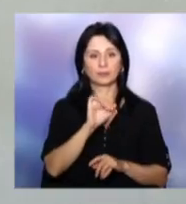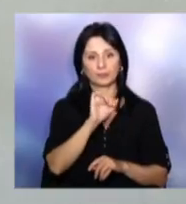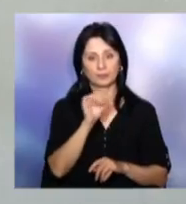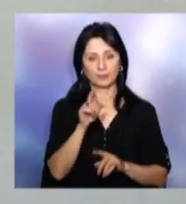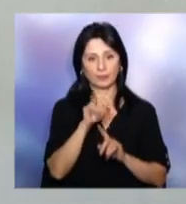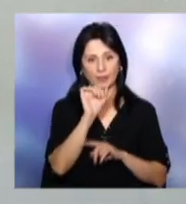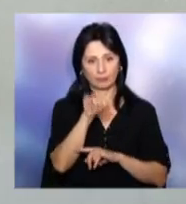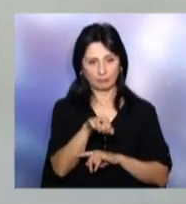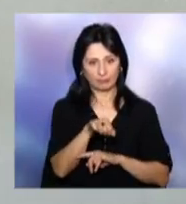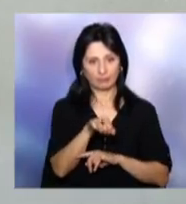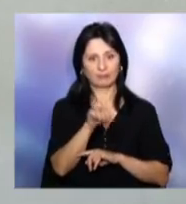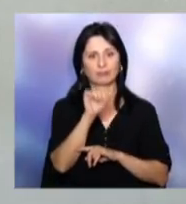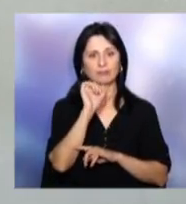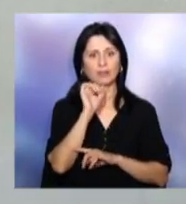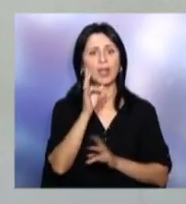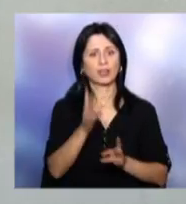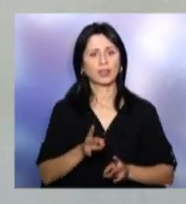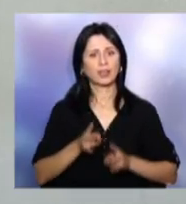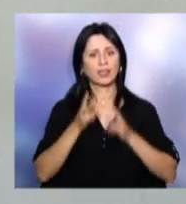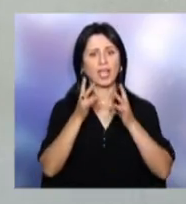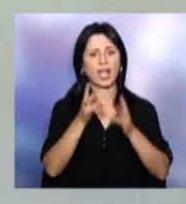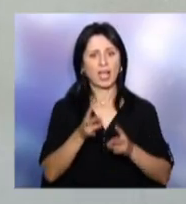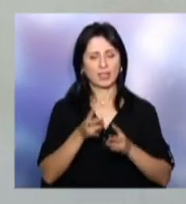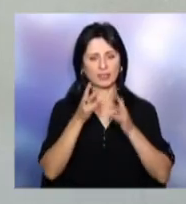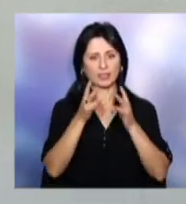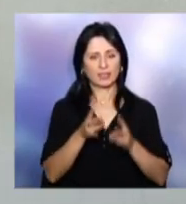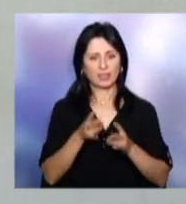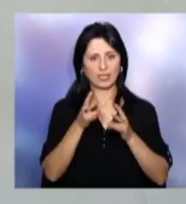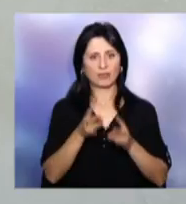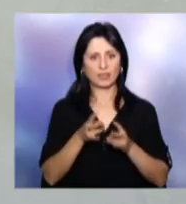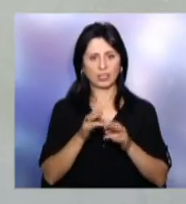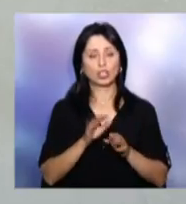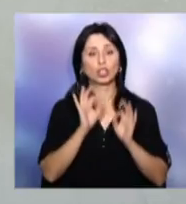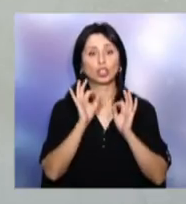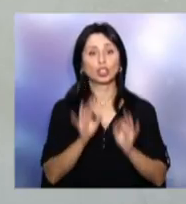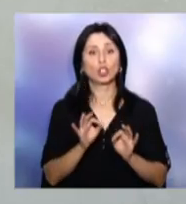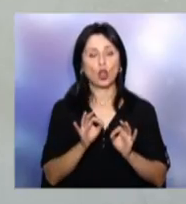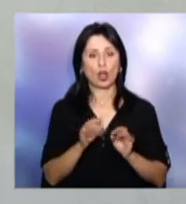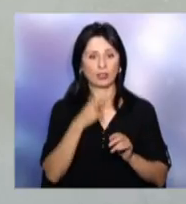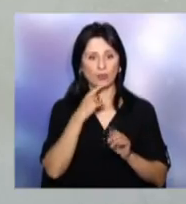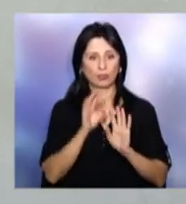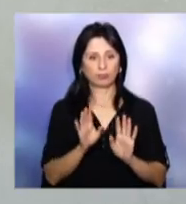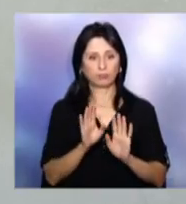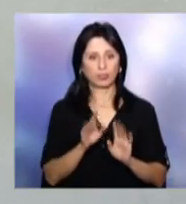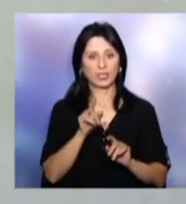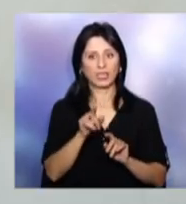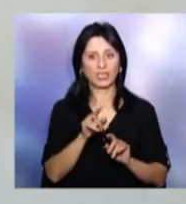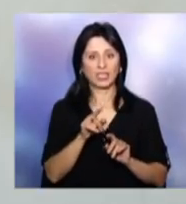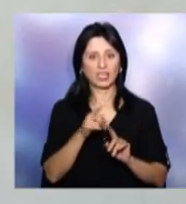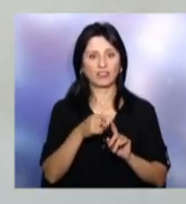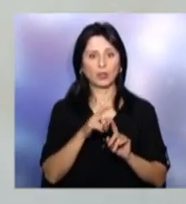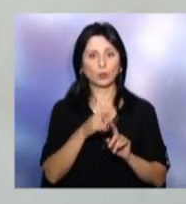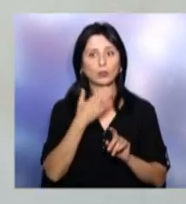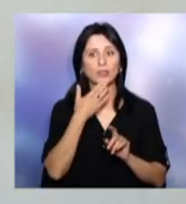წინ პასიურ რეჟიმში, ფრთხილად გაზარდეთ ზეწოლა. სწორად შესრულებული ვარჯიში გულისხმობს, რომ თქვენი ნიკაპი